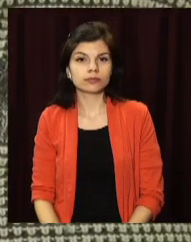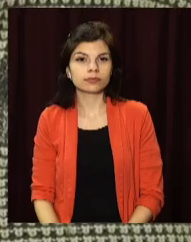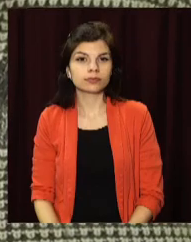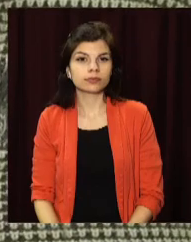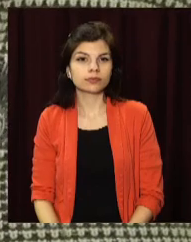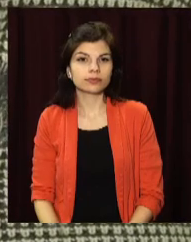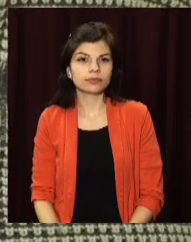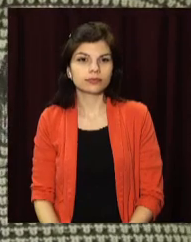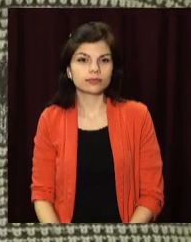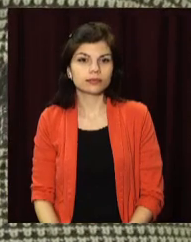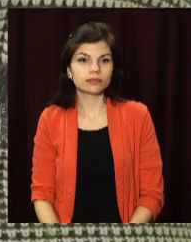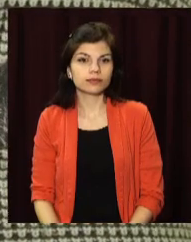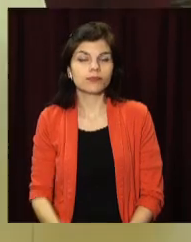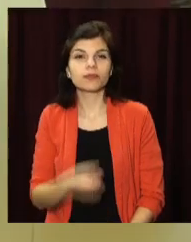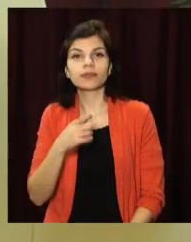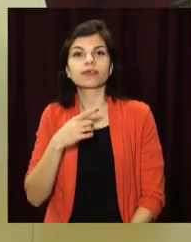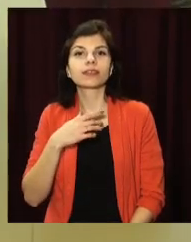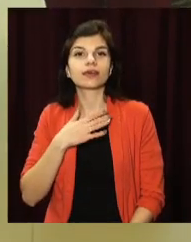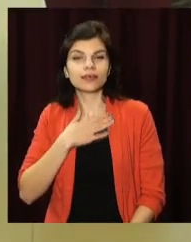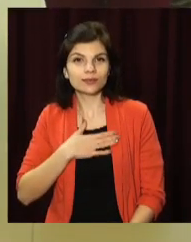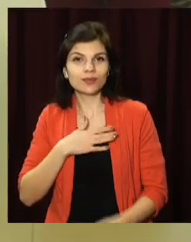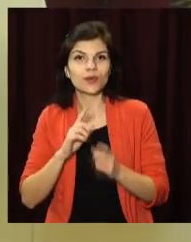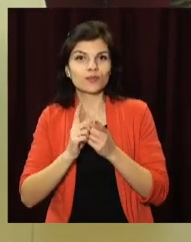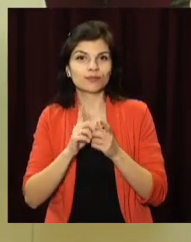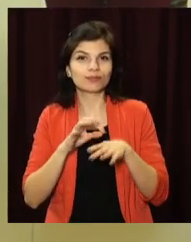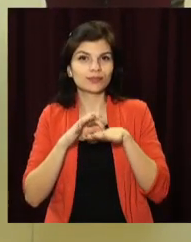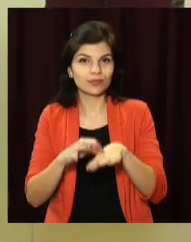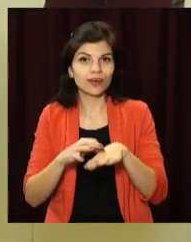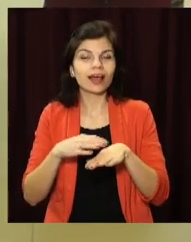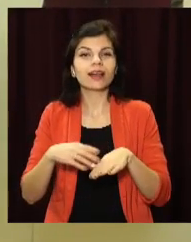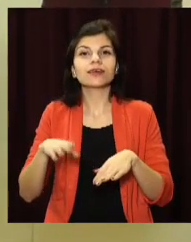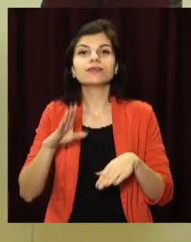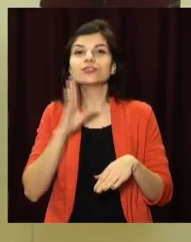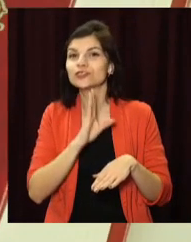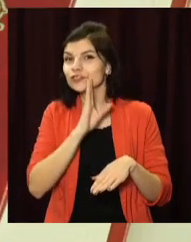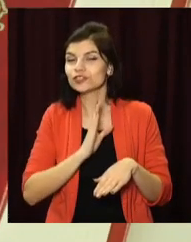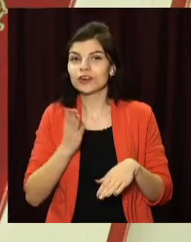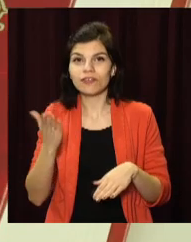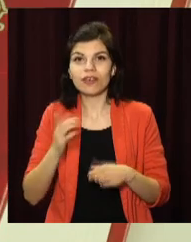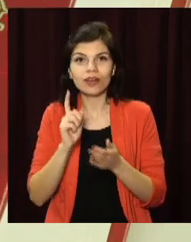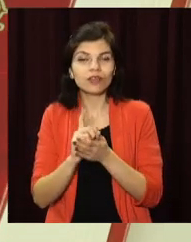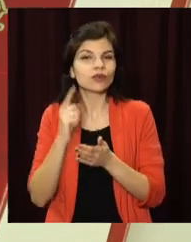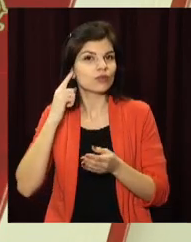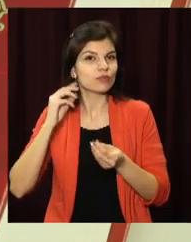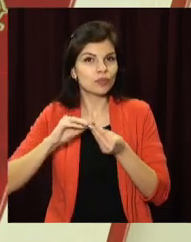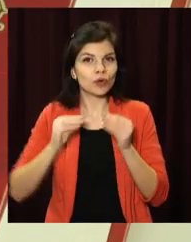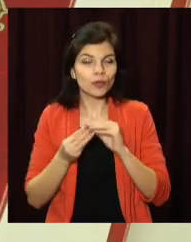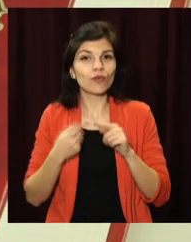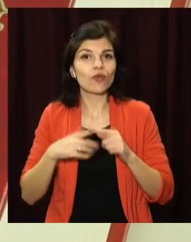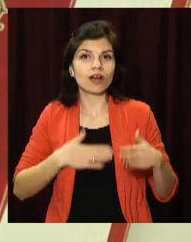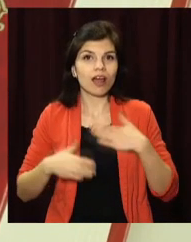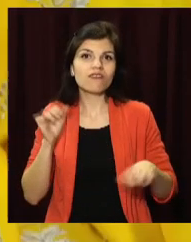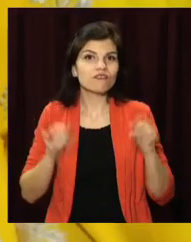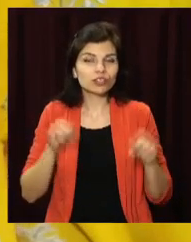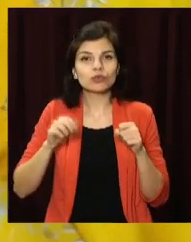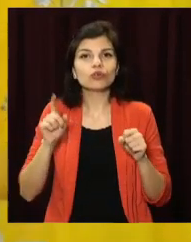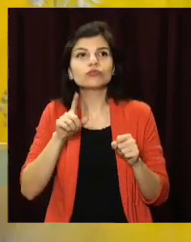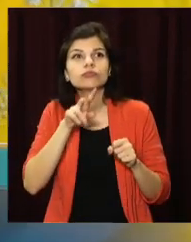Тішиться службі у супроводі сурдоперекладача пані Наталя. Жінка має вади слуху, тому радіє можливості зрозуміти Слово